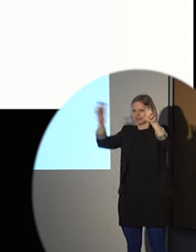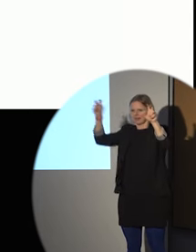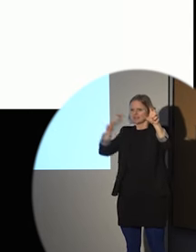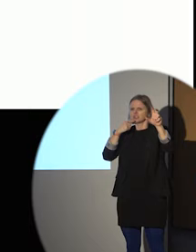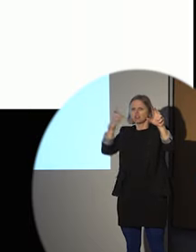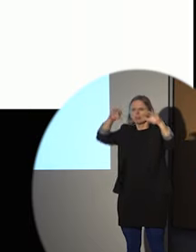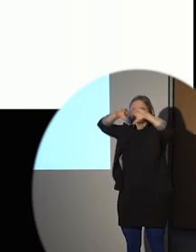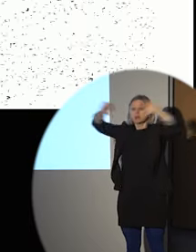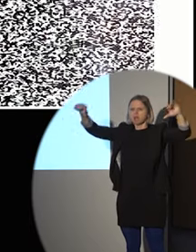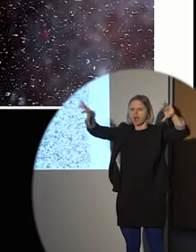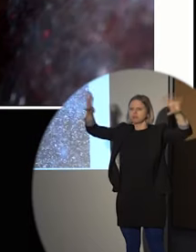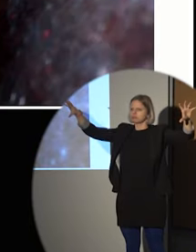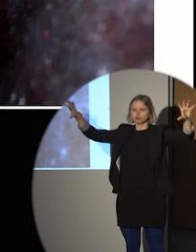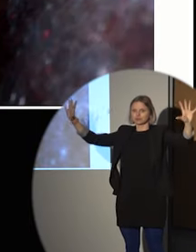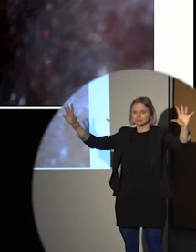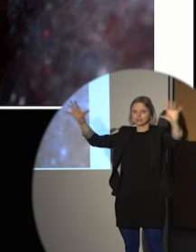autres.